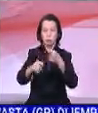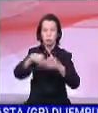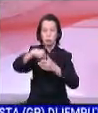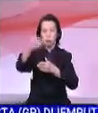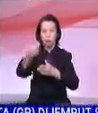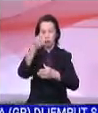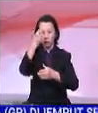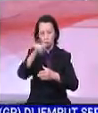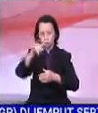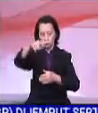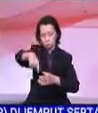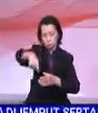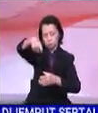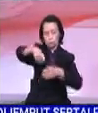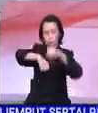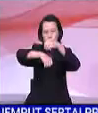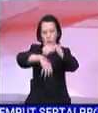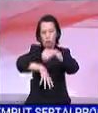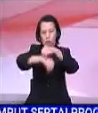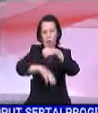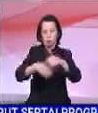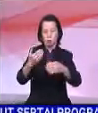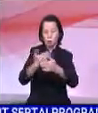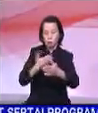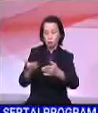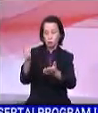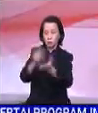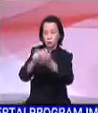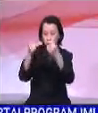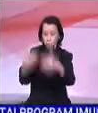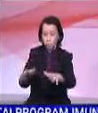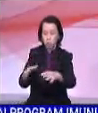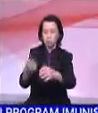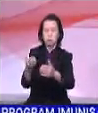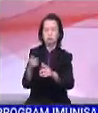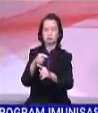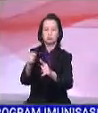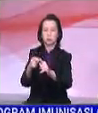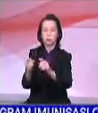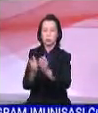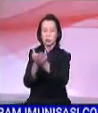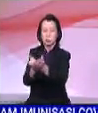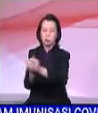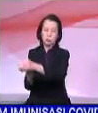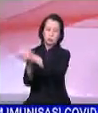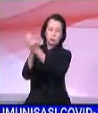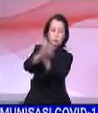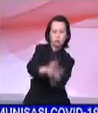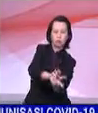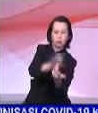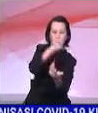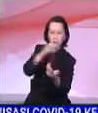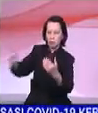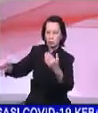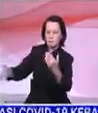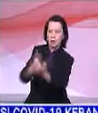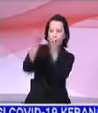keluar mencandat sotong sebelum dilaporkan hilang apabila boot fiber dinaiki mereka terbalik akibat